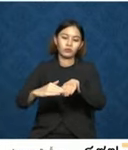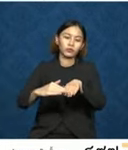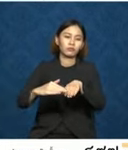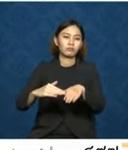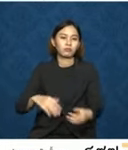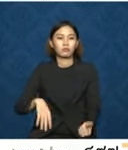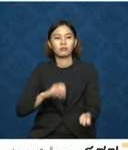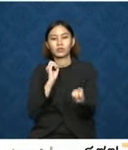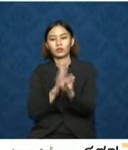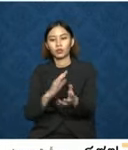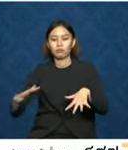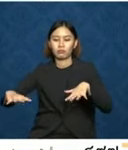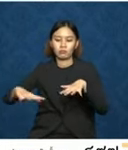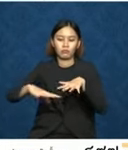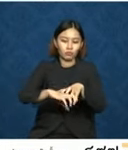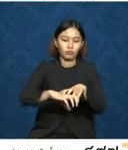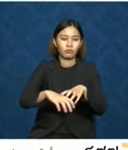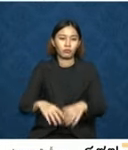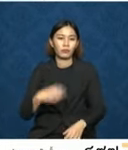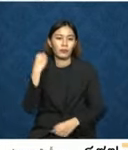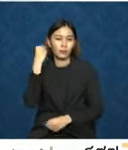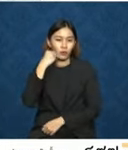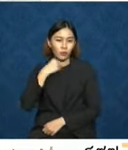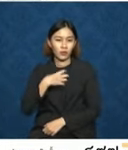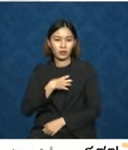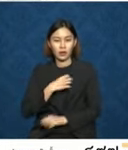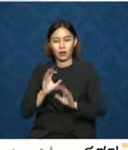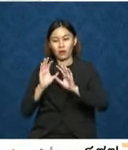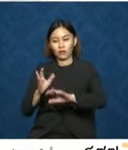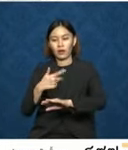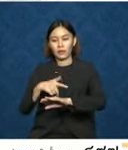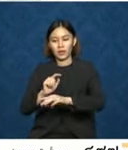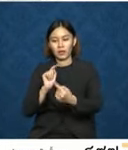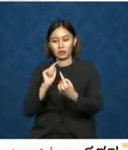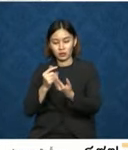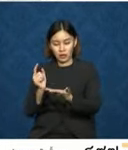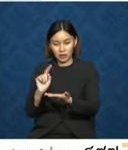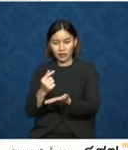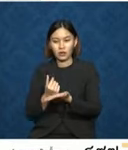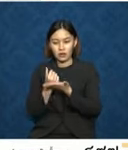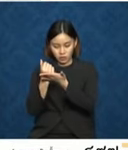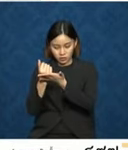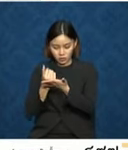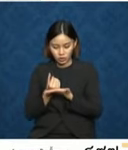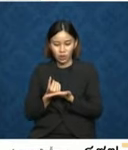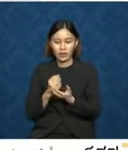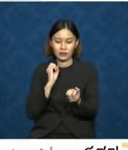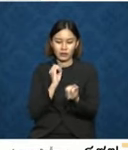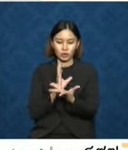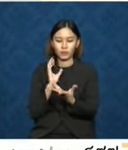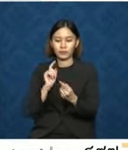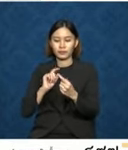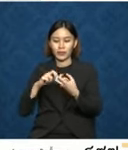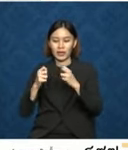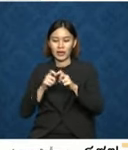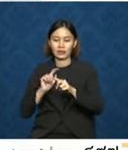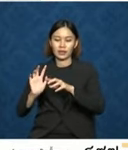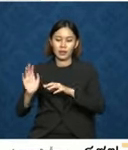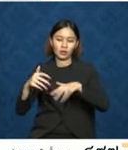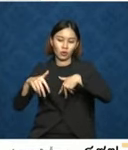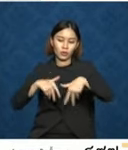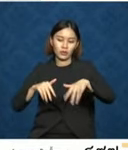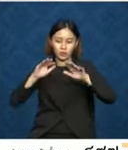อุบัติเหตุครับท่านประธานครับจึงขอฝากกราบเรียนมายังท่านประธานเพื่อช่วยลดบรรเทาความเดือดร้อนของพี่น้องประชาชนครับท่าน